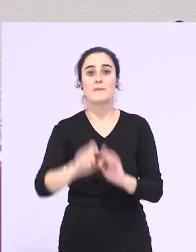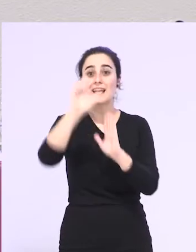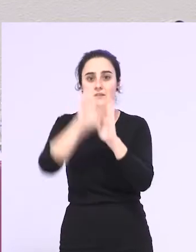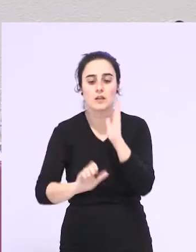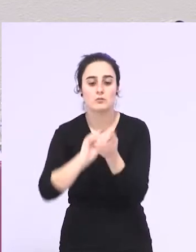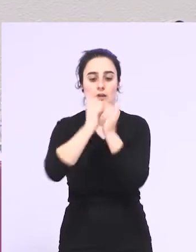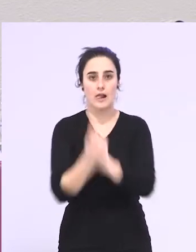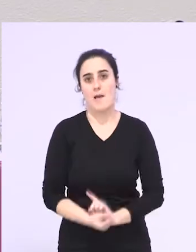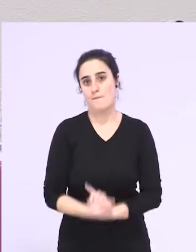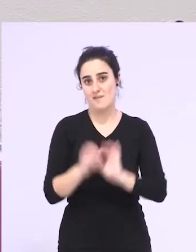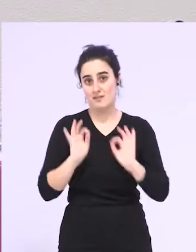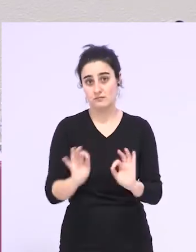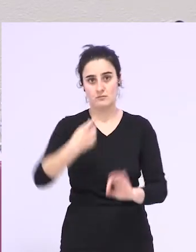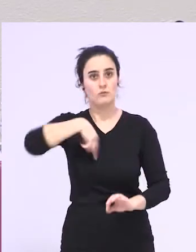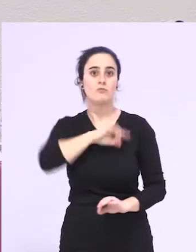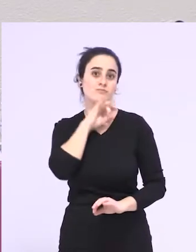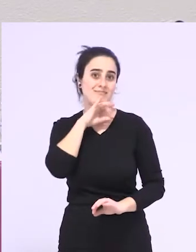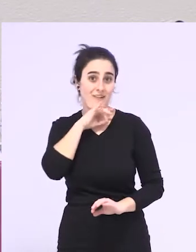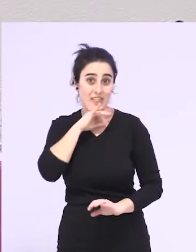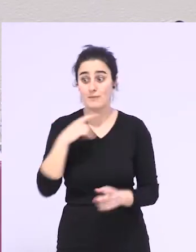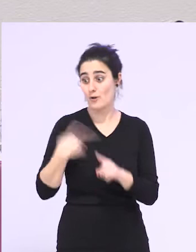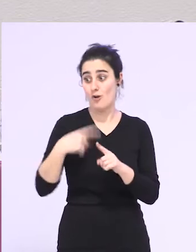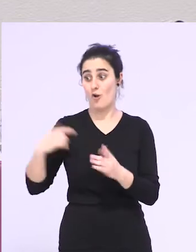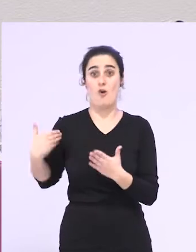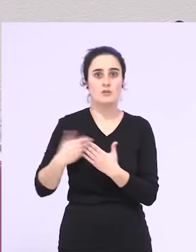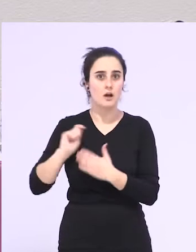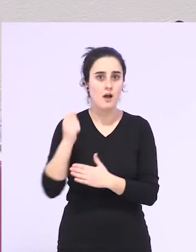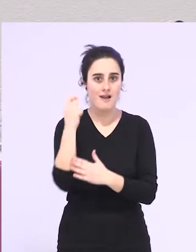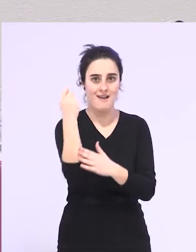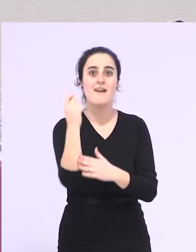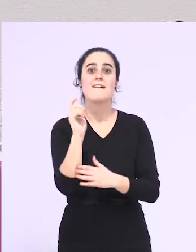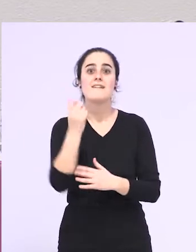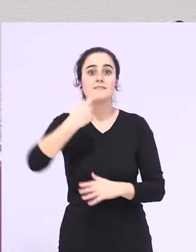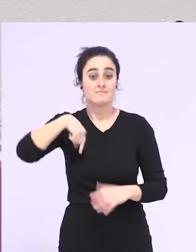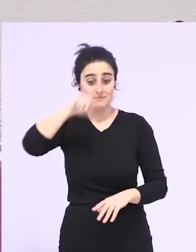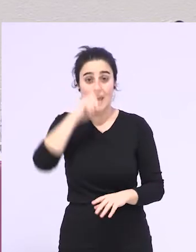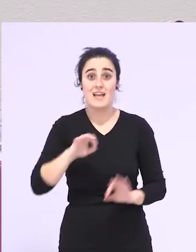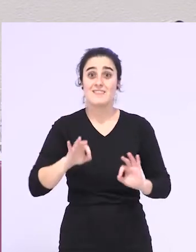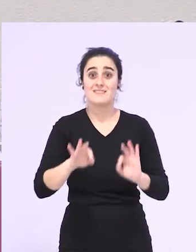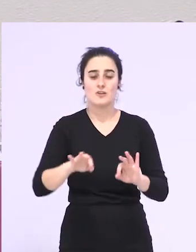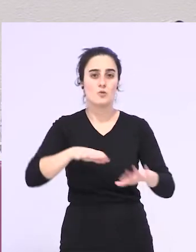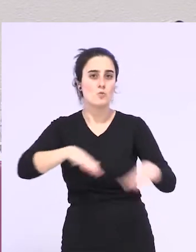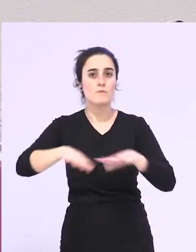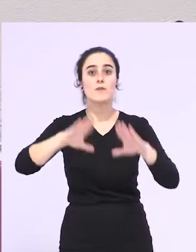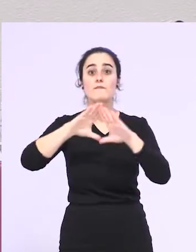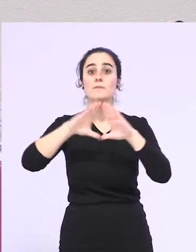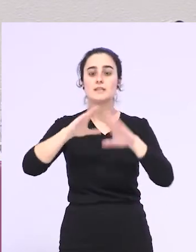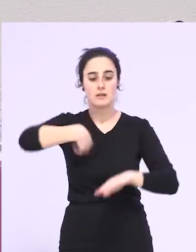ere aldatu dituzte. Oso pozik gaude lortzen ari garen lanarekin, batez ere aurten mugimendu